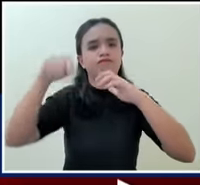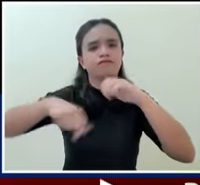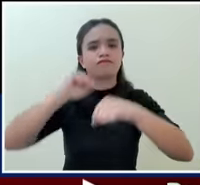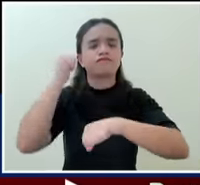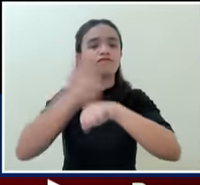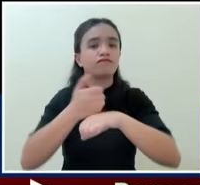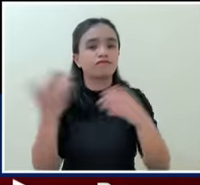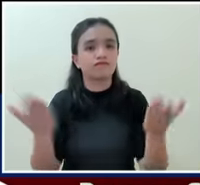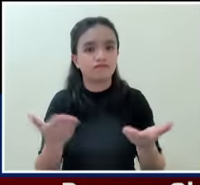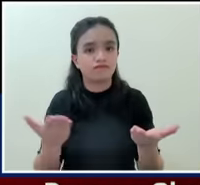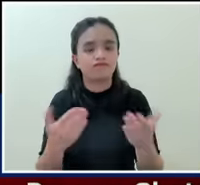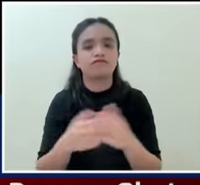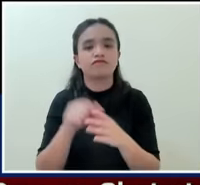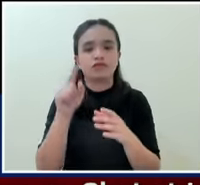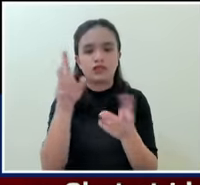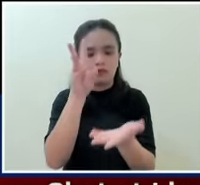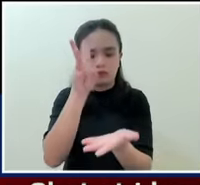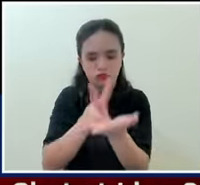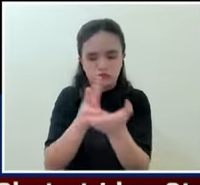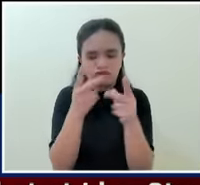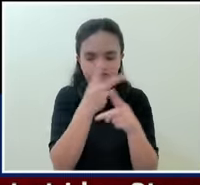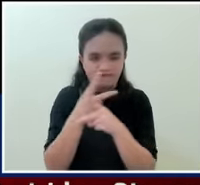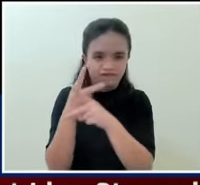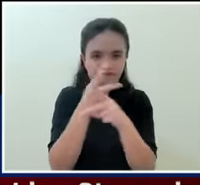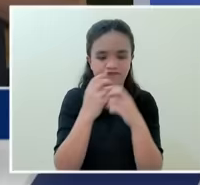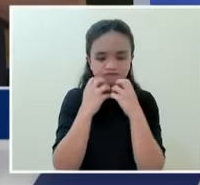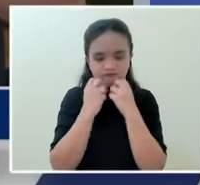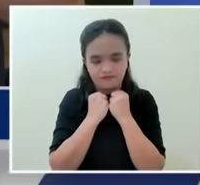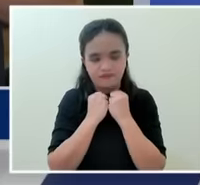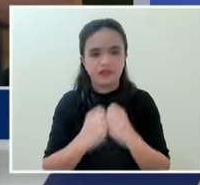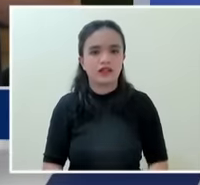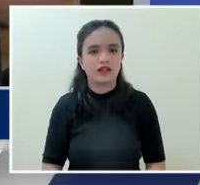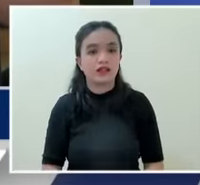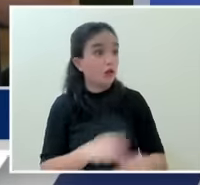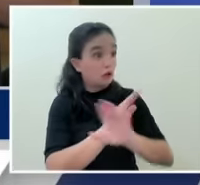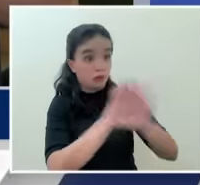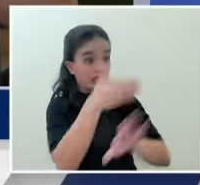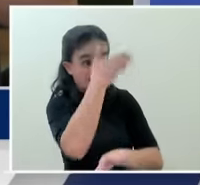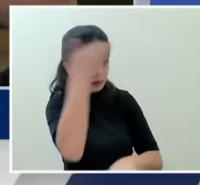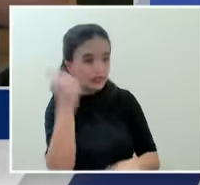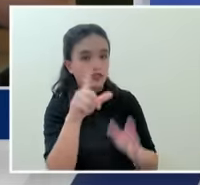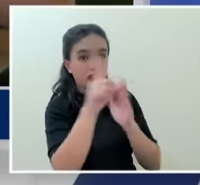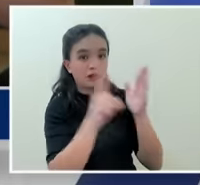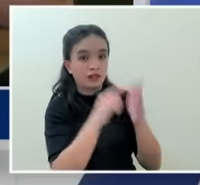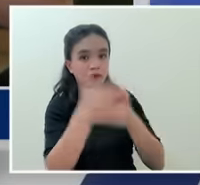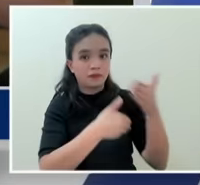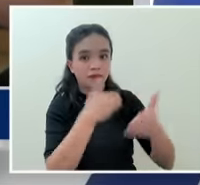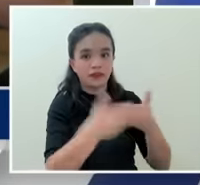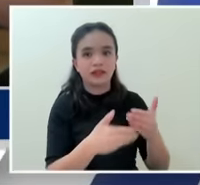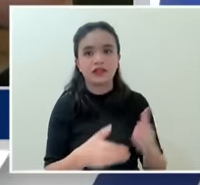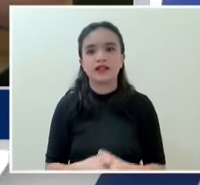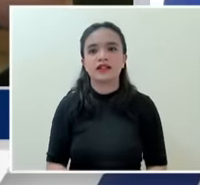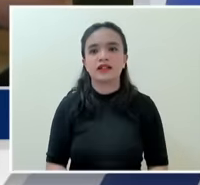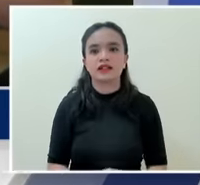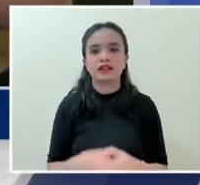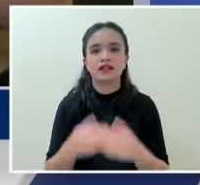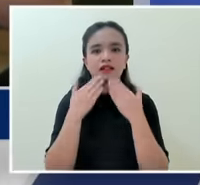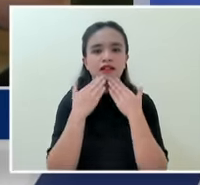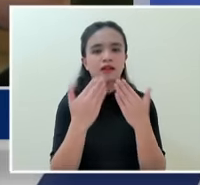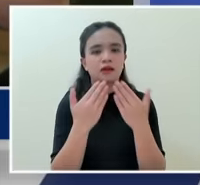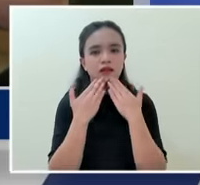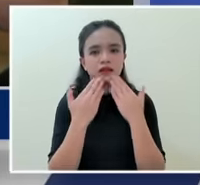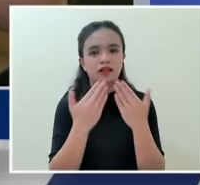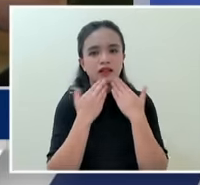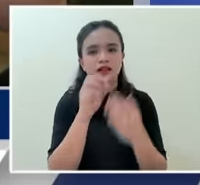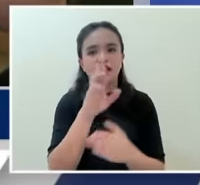sa isang protected area. Rafi, huwag kalilimutan na due process. Maraming salamat si Rafi Busano